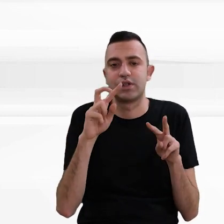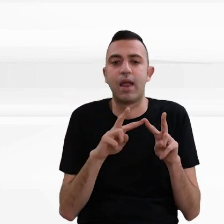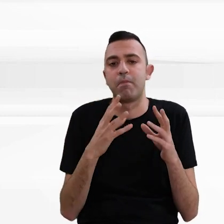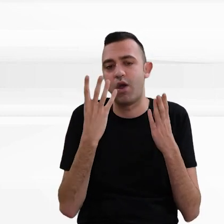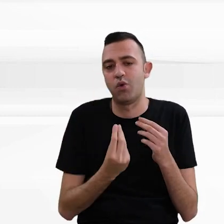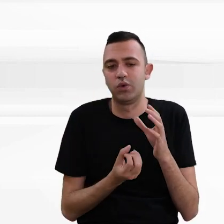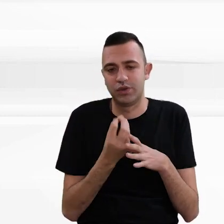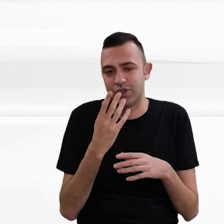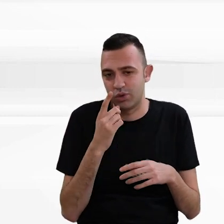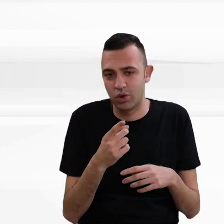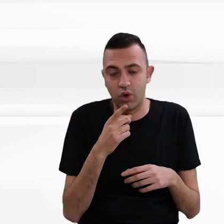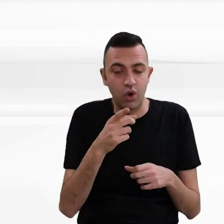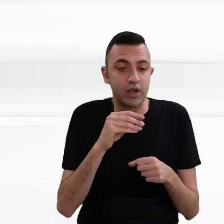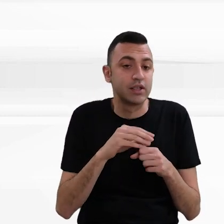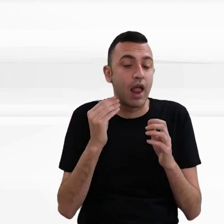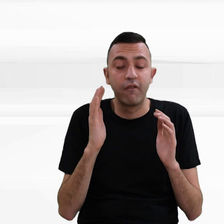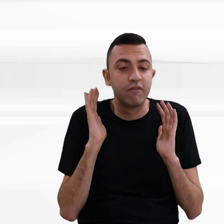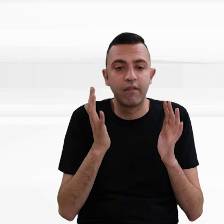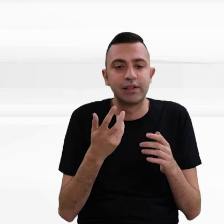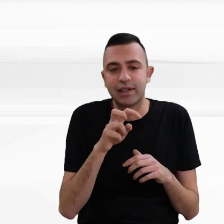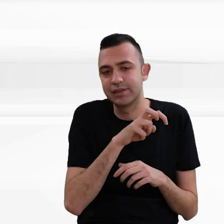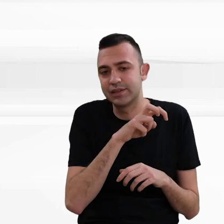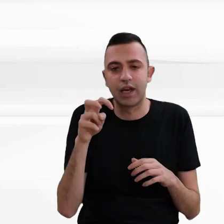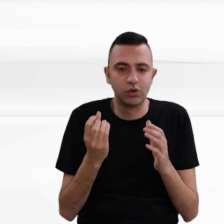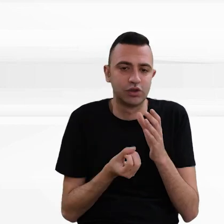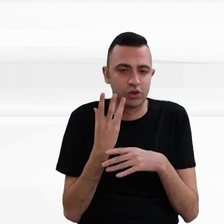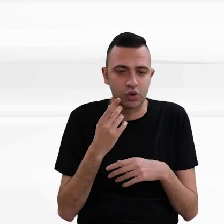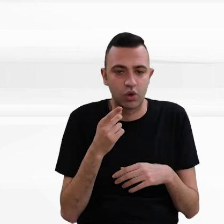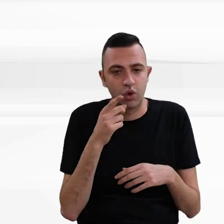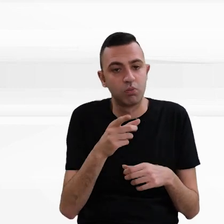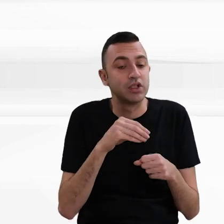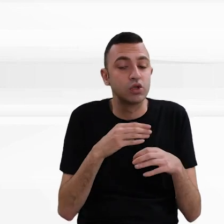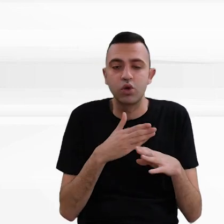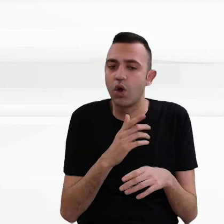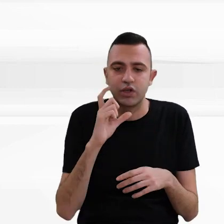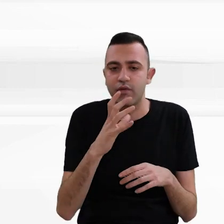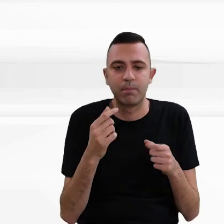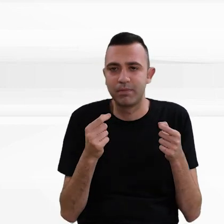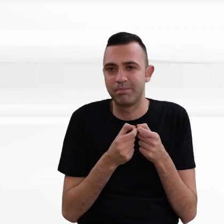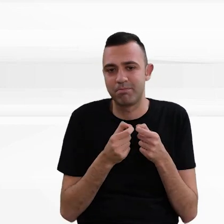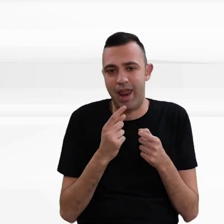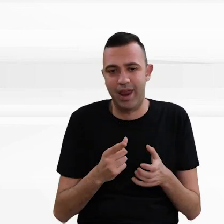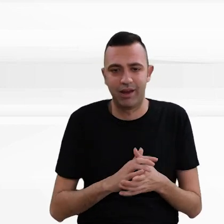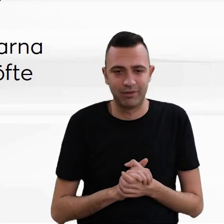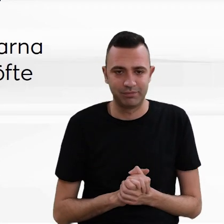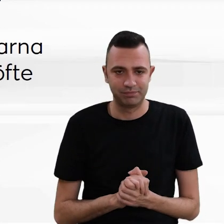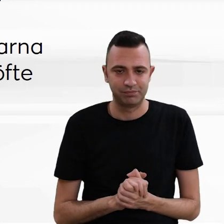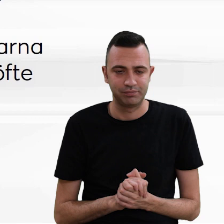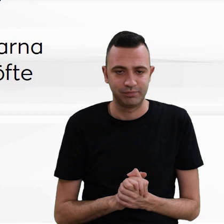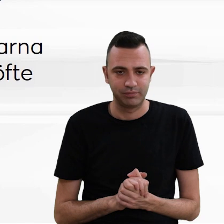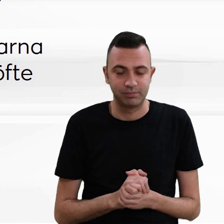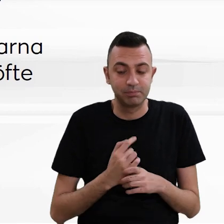santimetrekare çıkar o halde en fazla alanımız 800 çıkıyormuş Yani doğru cevabınız B seçeneği imiş